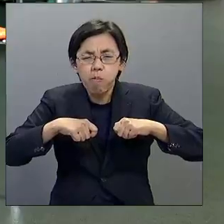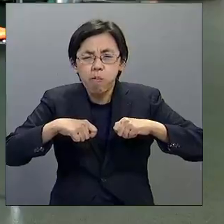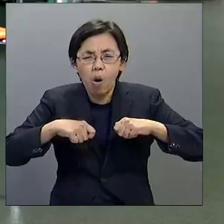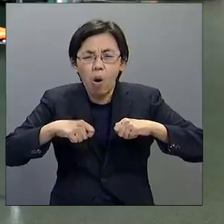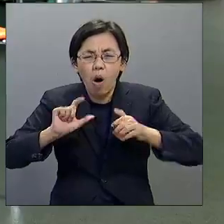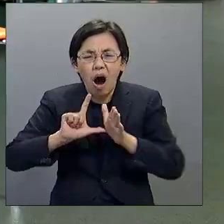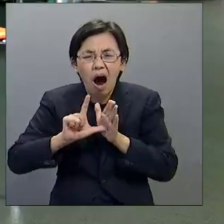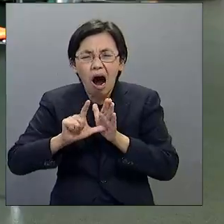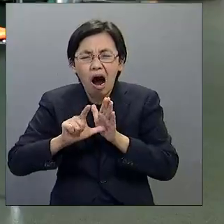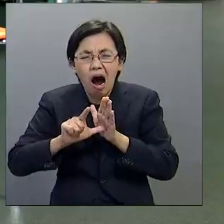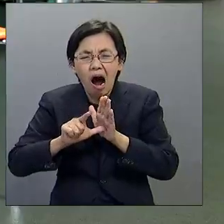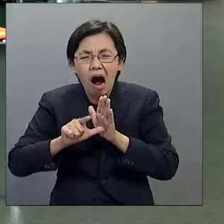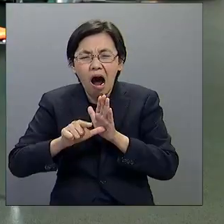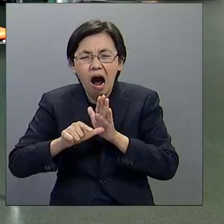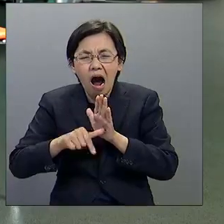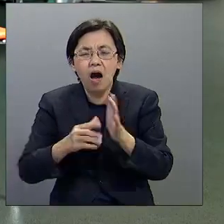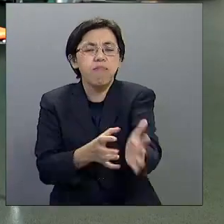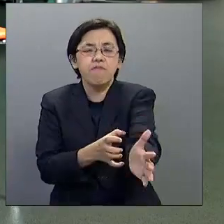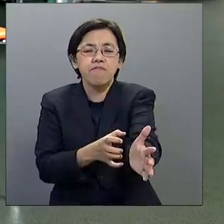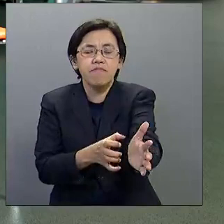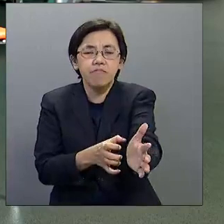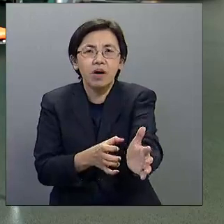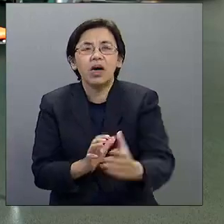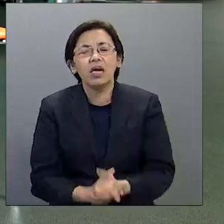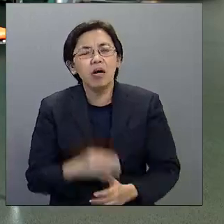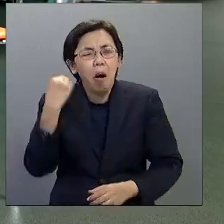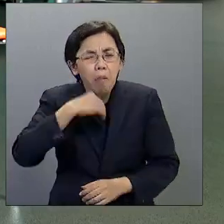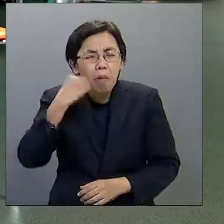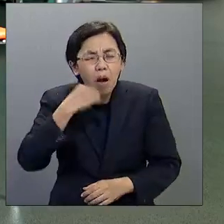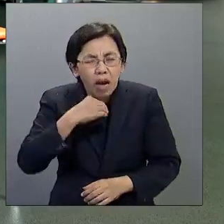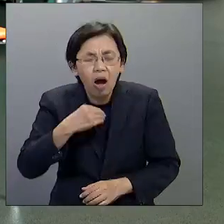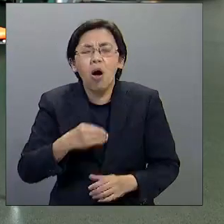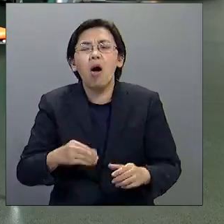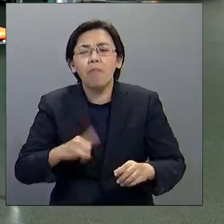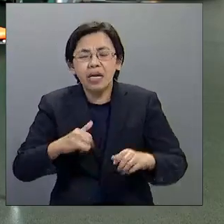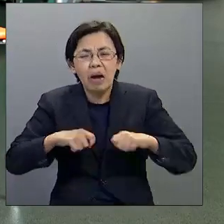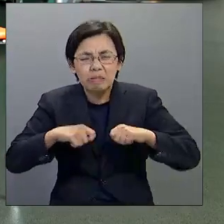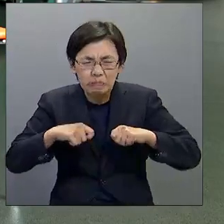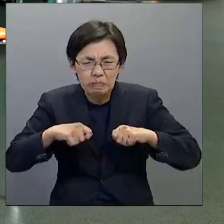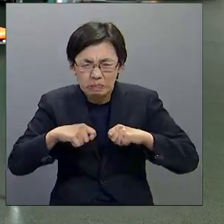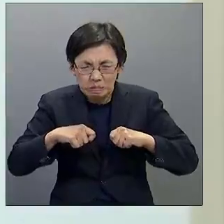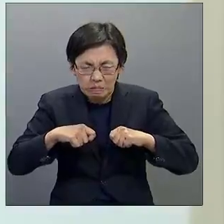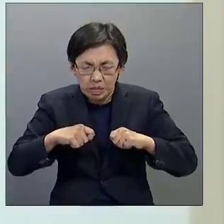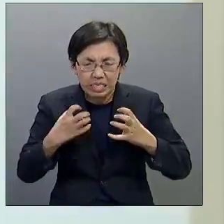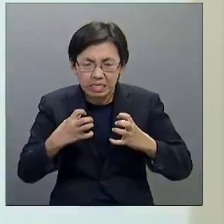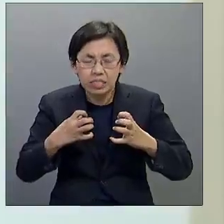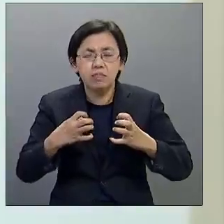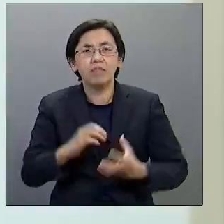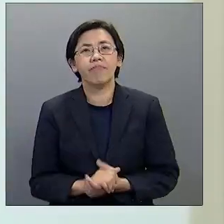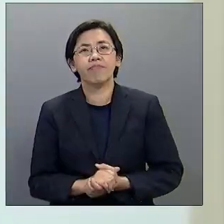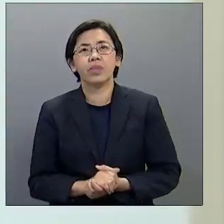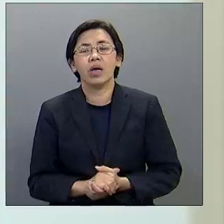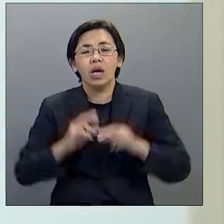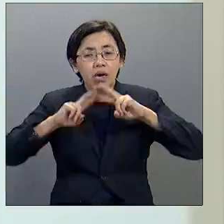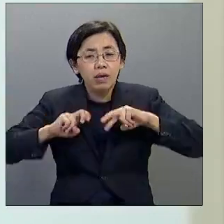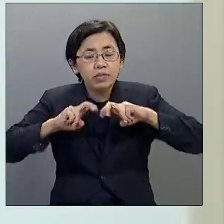าทางนะคะหรือมีการใช้งานที่มากเกินไปจนทำให้เกิดการล้าก็เกิดการหดเกร็งตัวของกล้ามเนื้อได้บางงานวิจัยอะค่ะเ